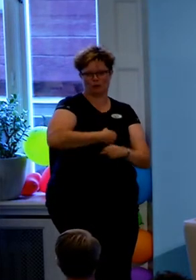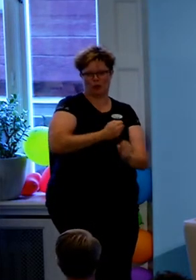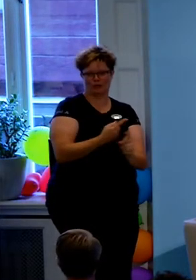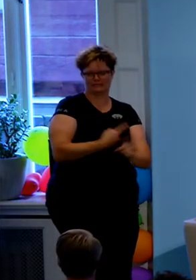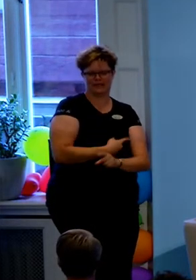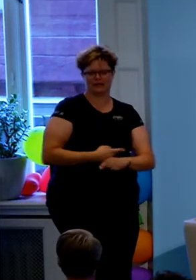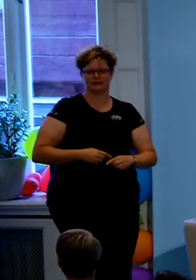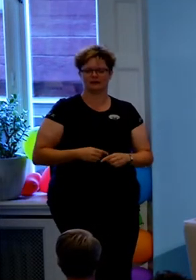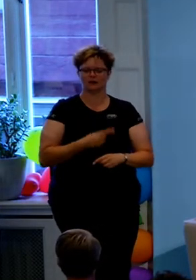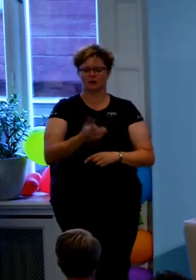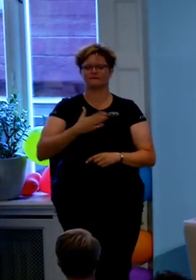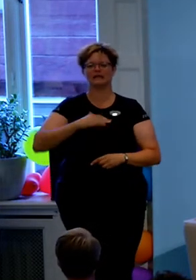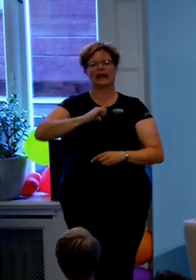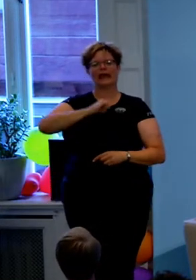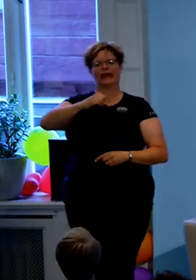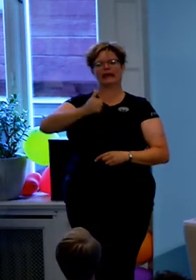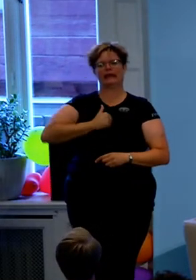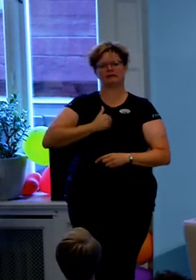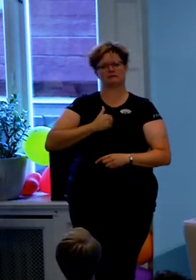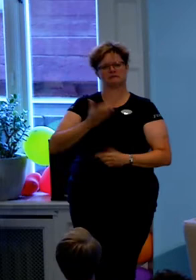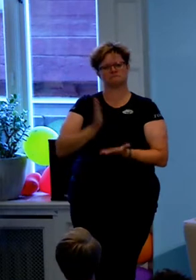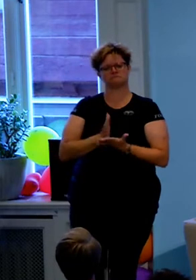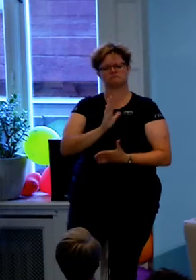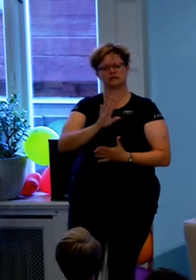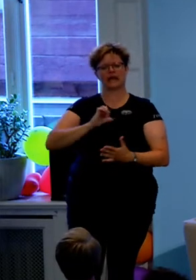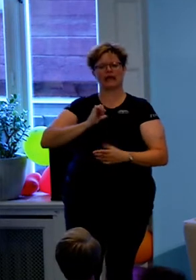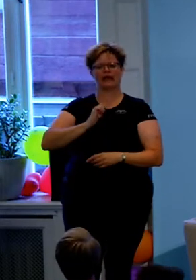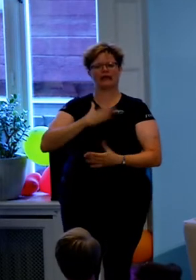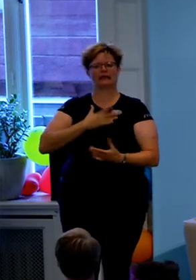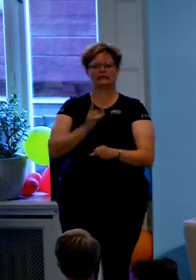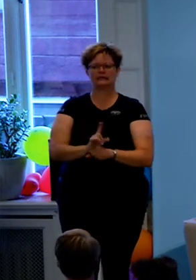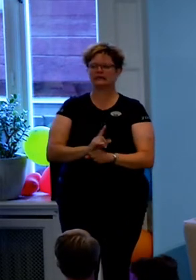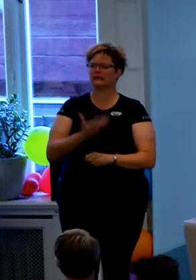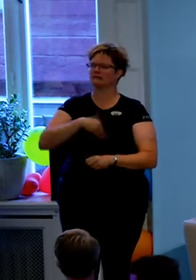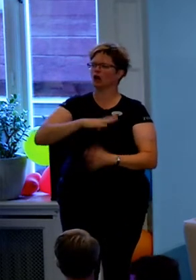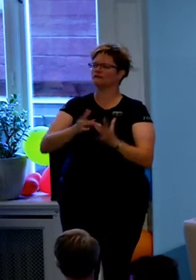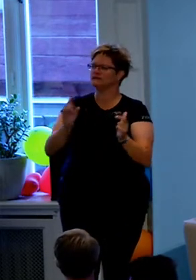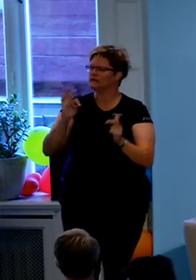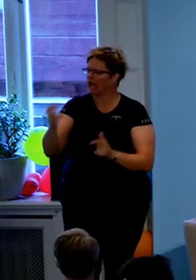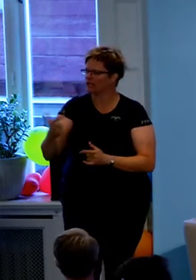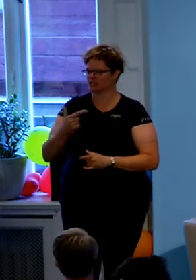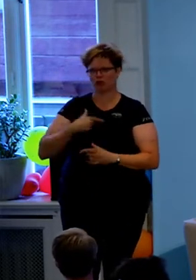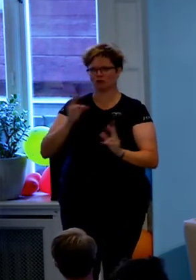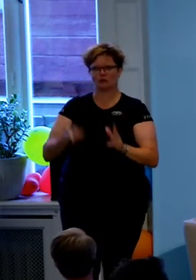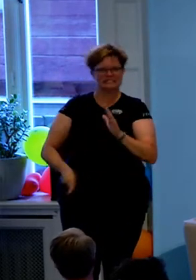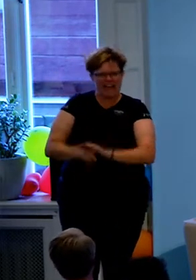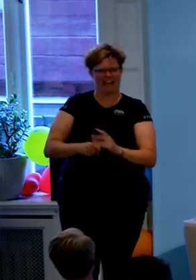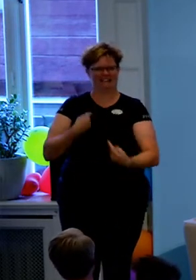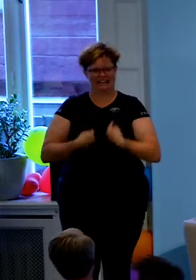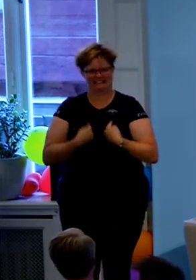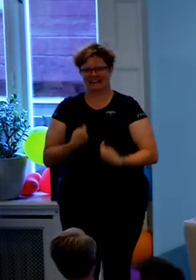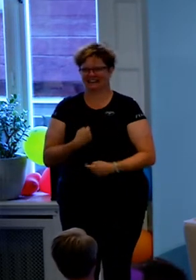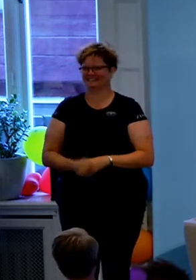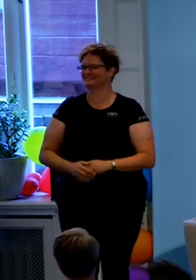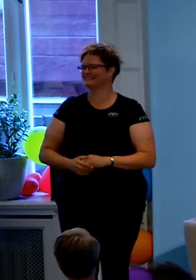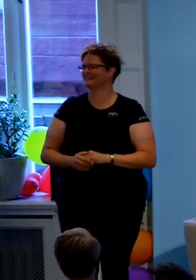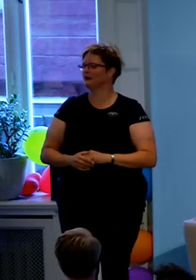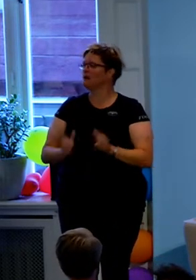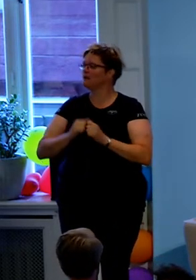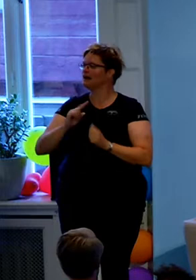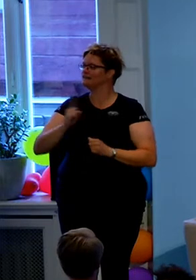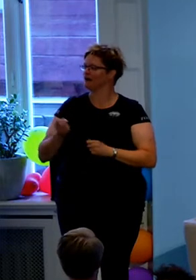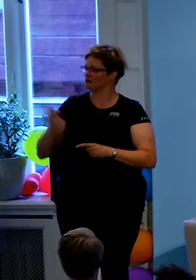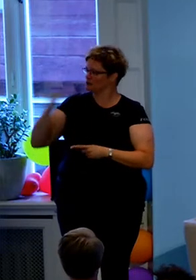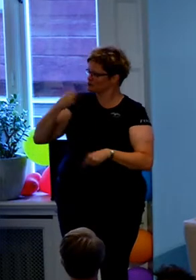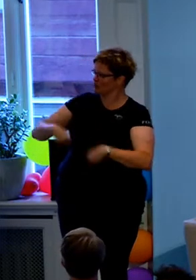istället. För de vill vara egna. Och de vill bestämma sin egen tid. Och de vill ha frihet. Och jag var så jävla irriterad. Men så